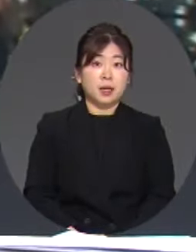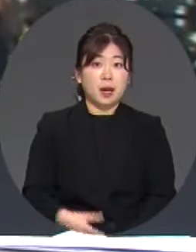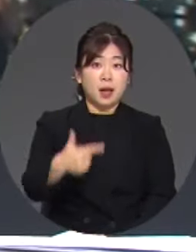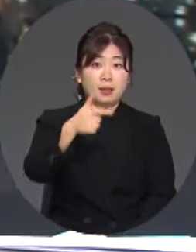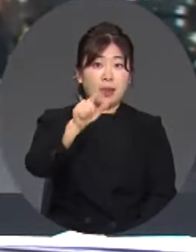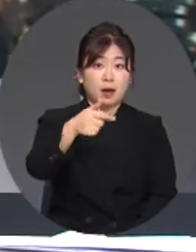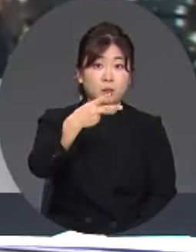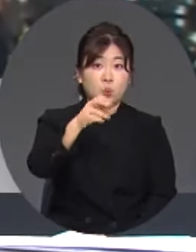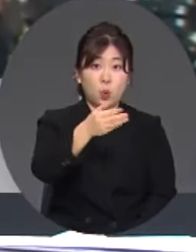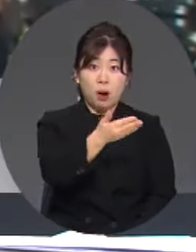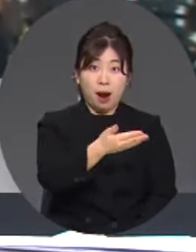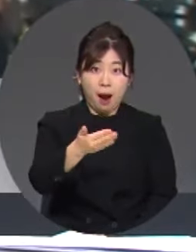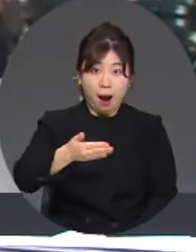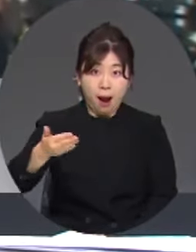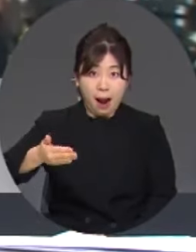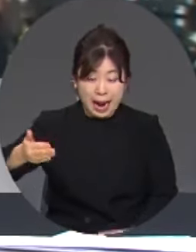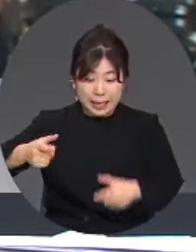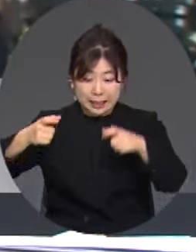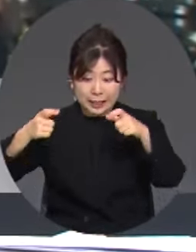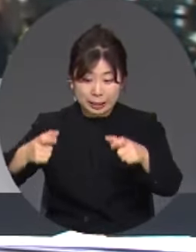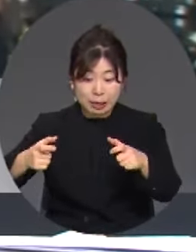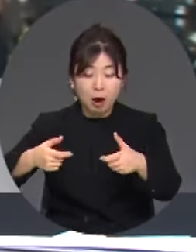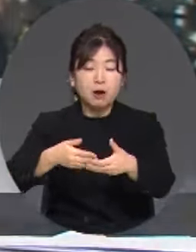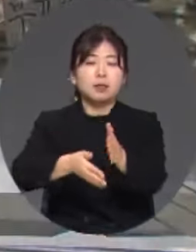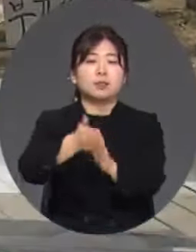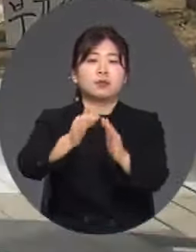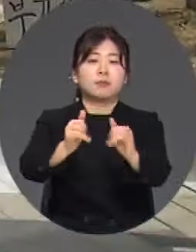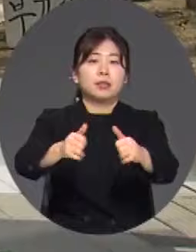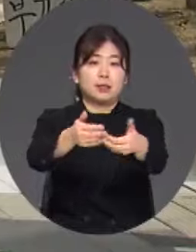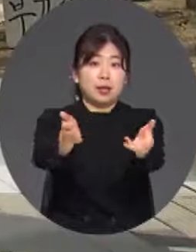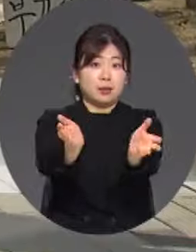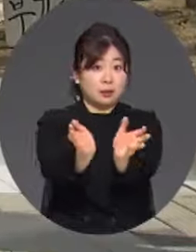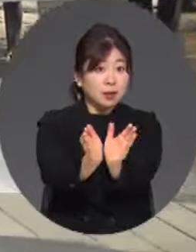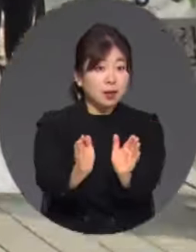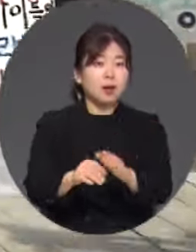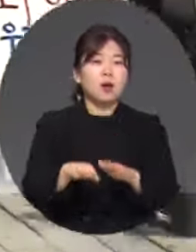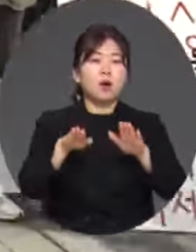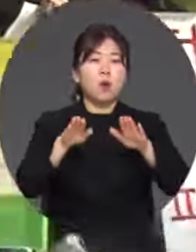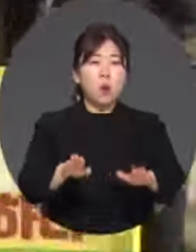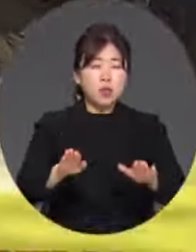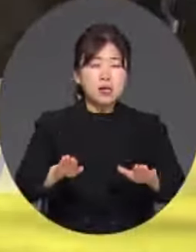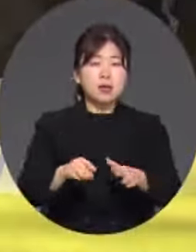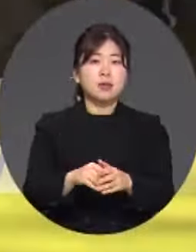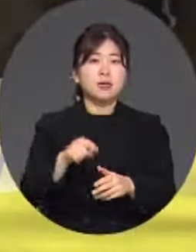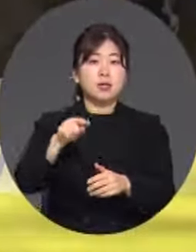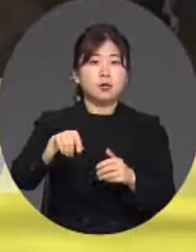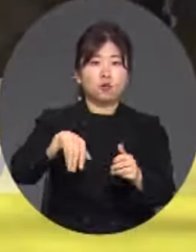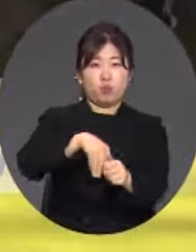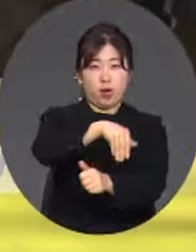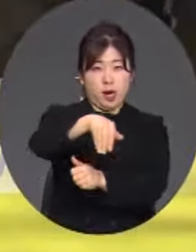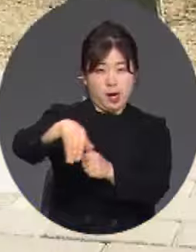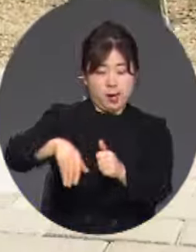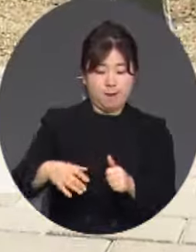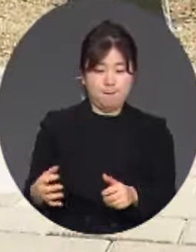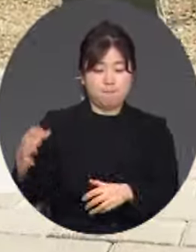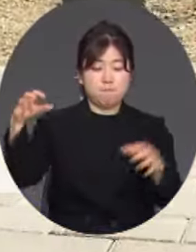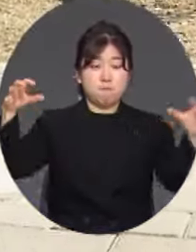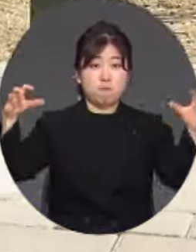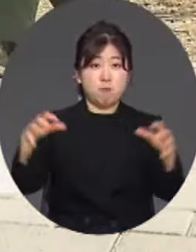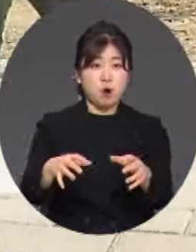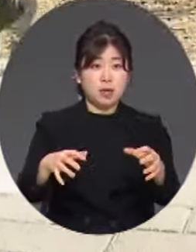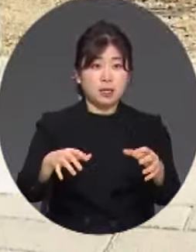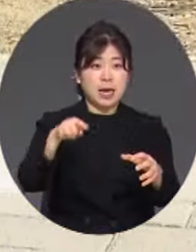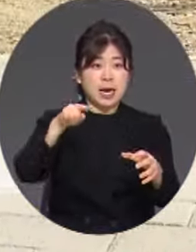낙동강 네트워크와 낙동강 하구 지키기 전국 시민행동 등 환경단체가 오늘 낙동강유역환경청 앞에서 낙동강